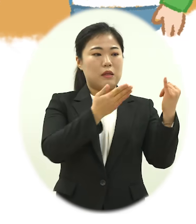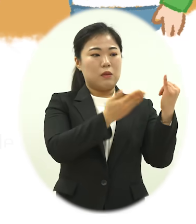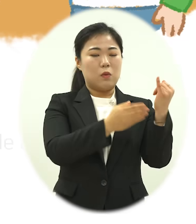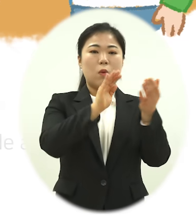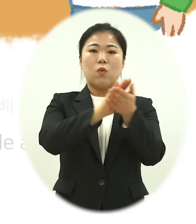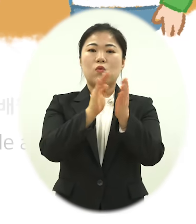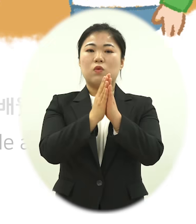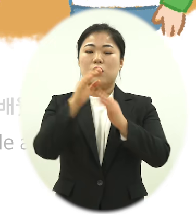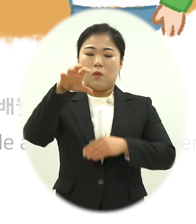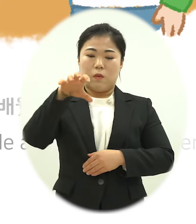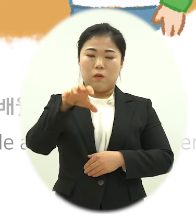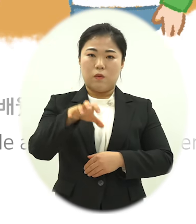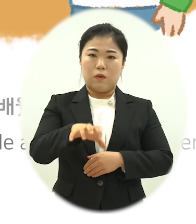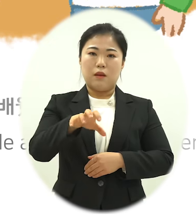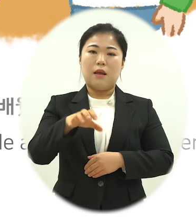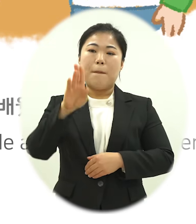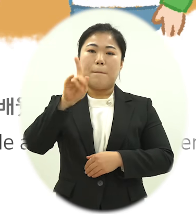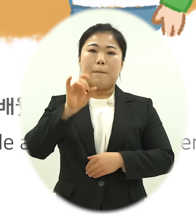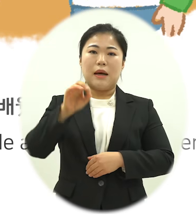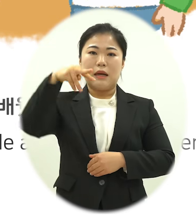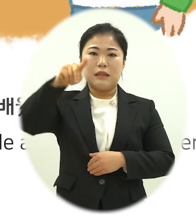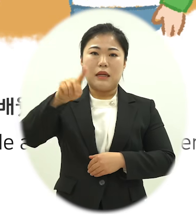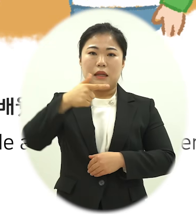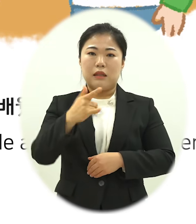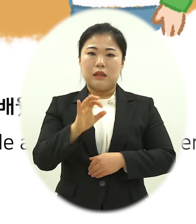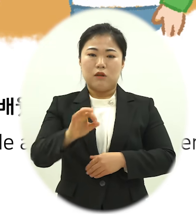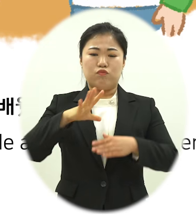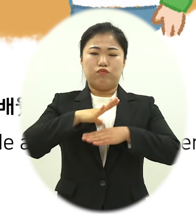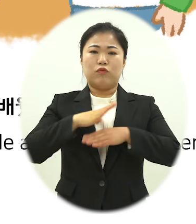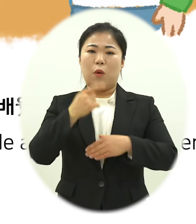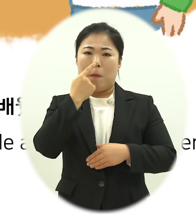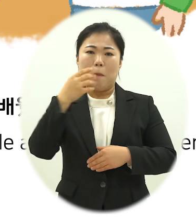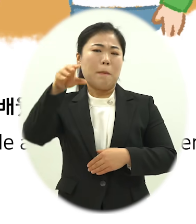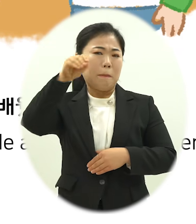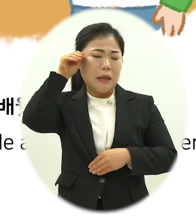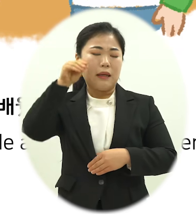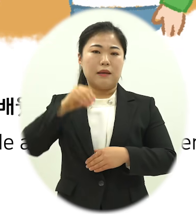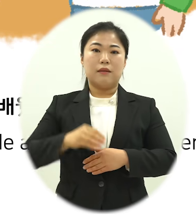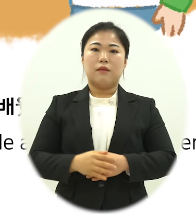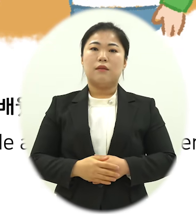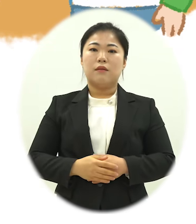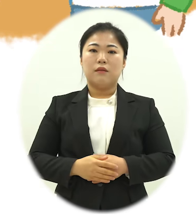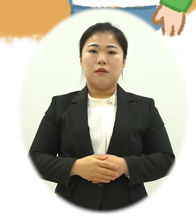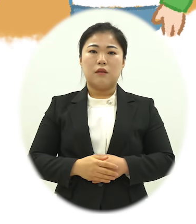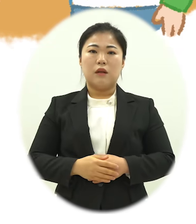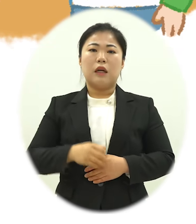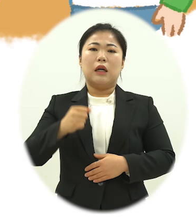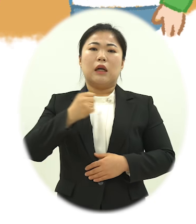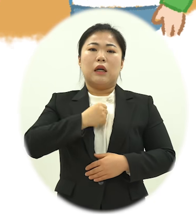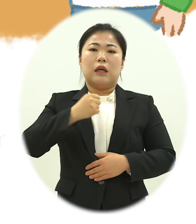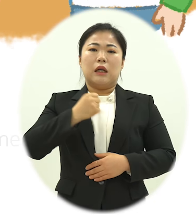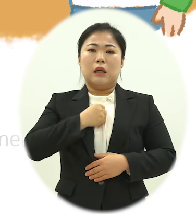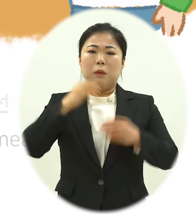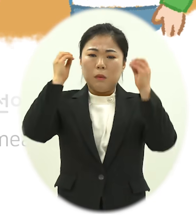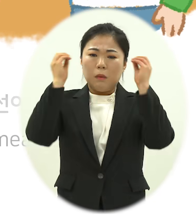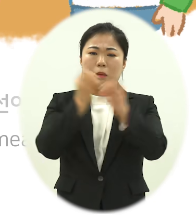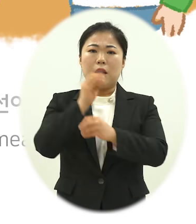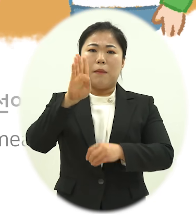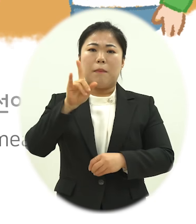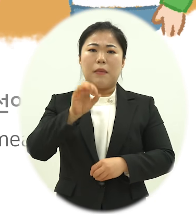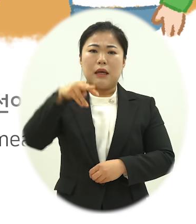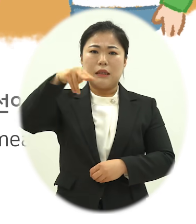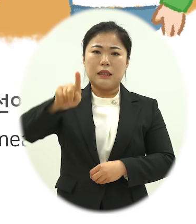소리는 유치원에서 방사능이 무서운 거라고 배웠어요 5